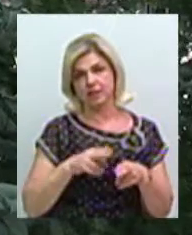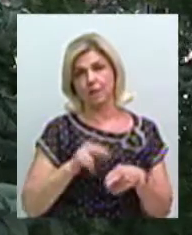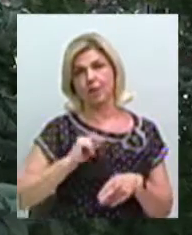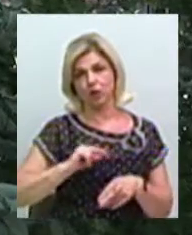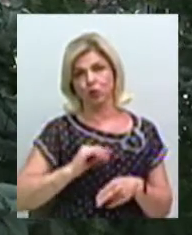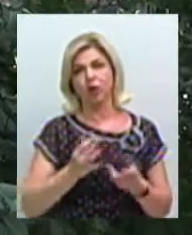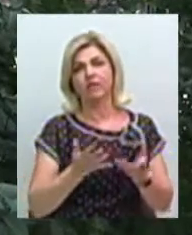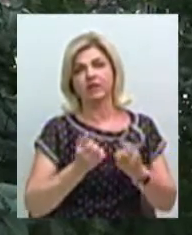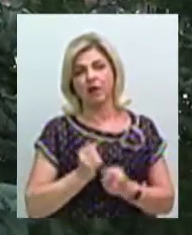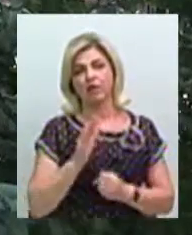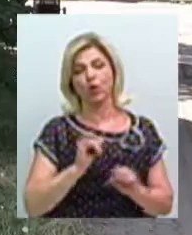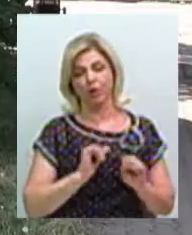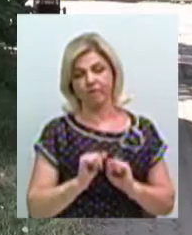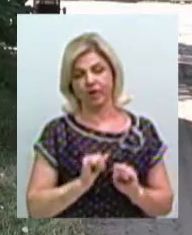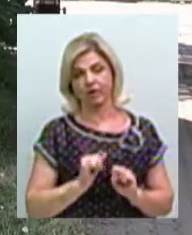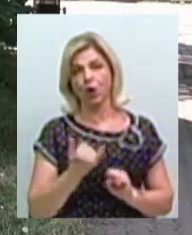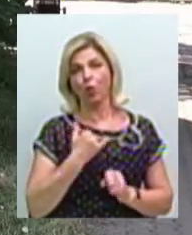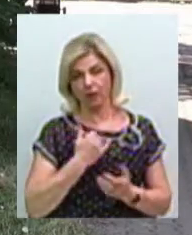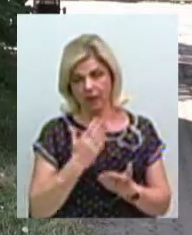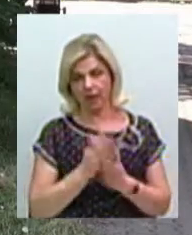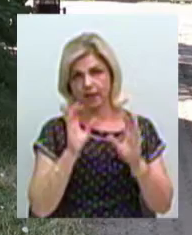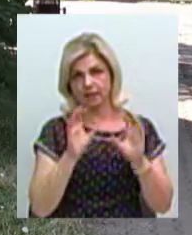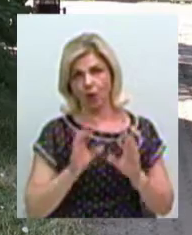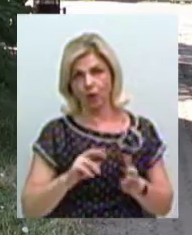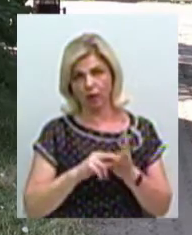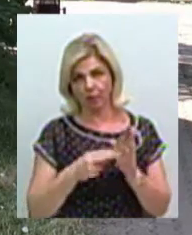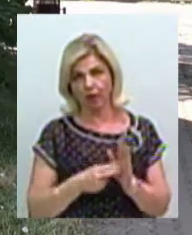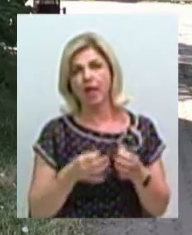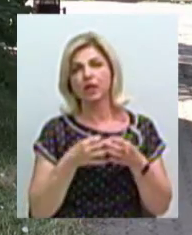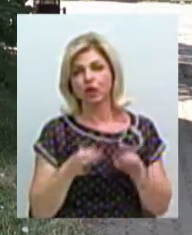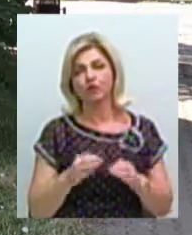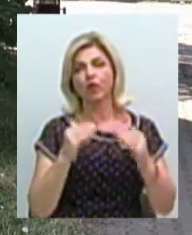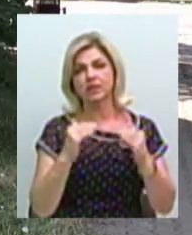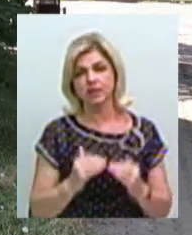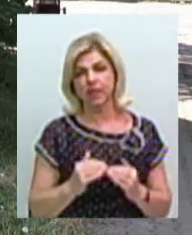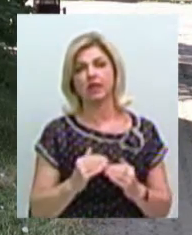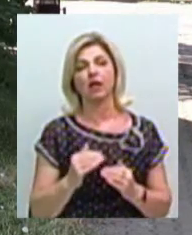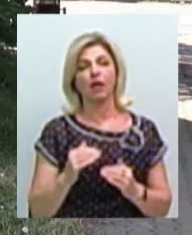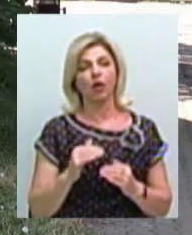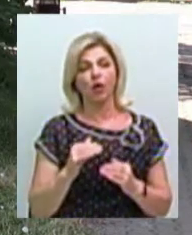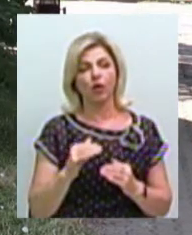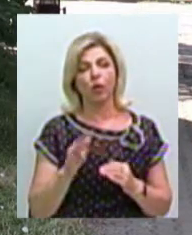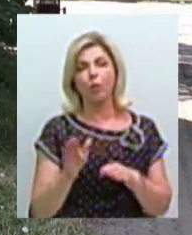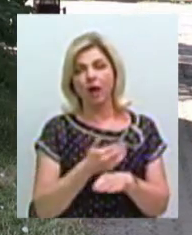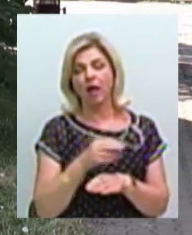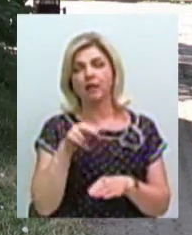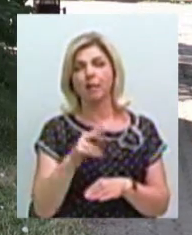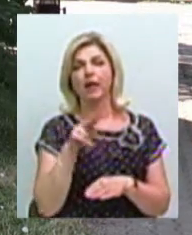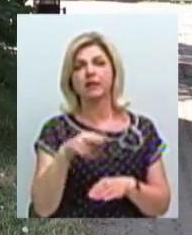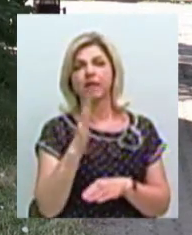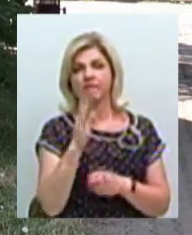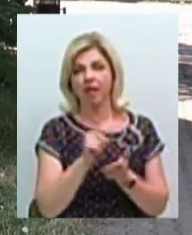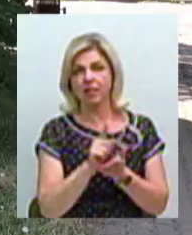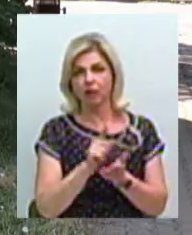взяв його в управління. У мене є законопроект, який дозволить знизити, прибрати цей ПДВ з ціни на газ, а